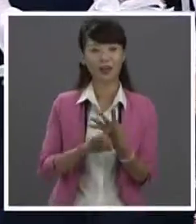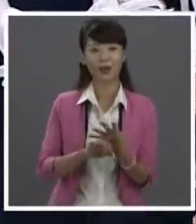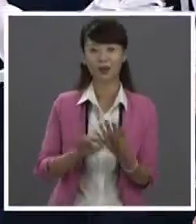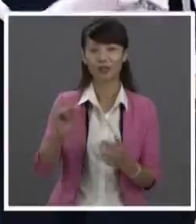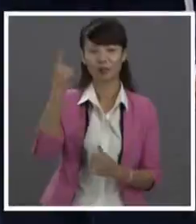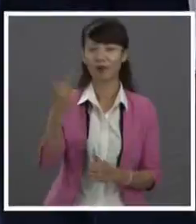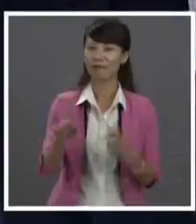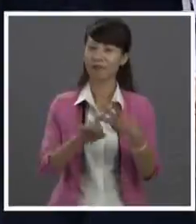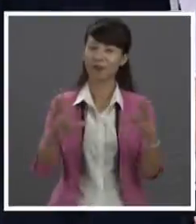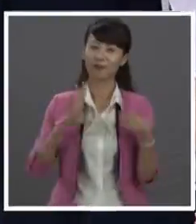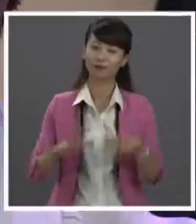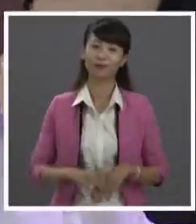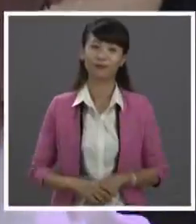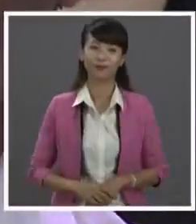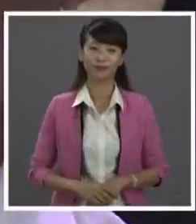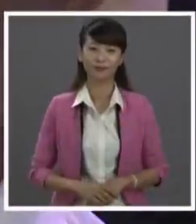他说没有。